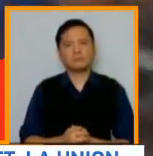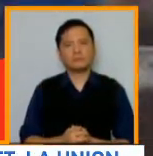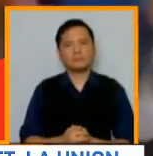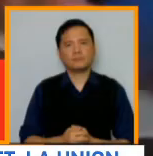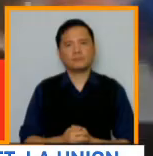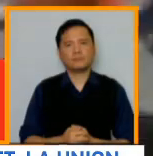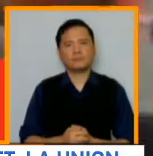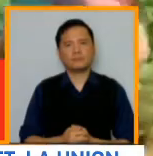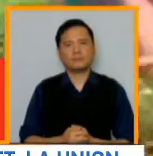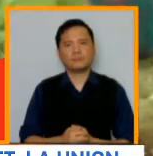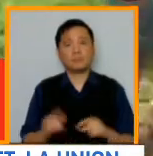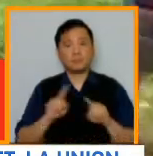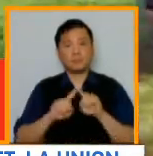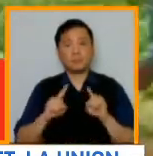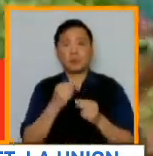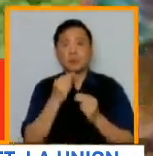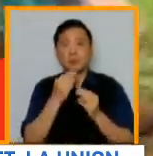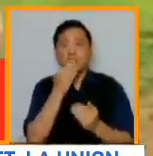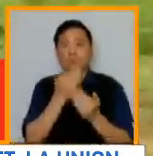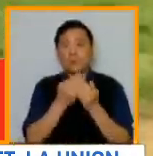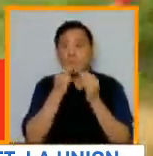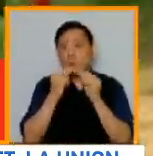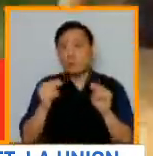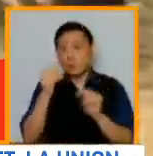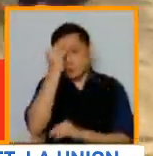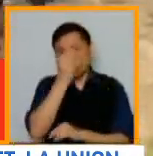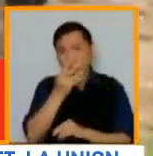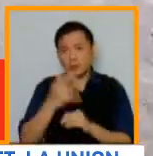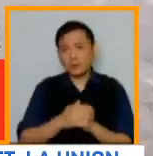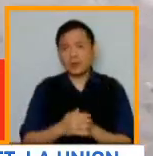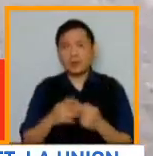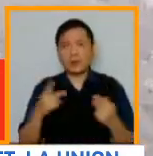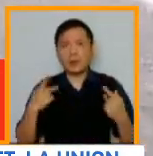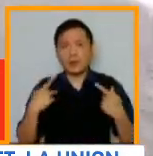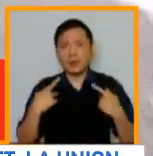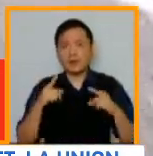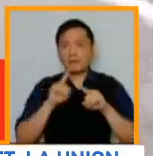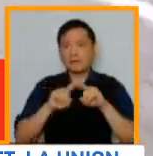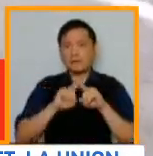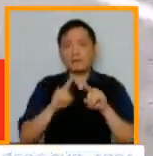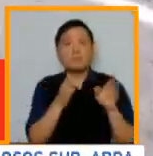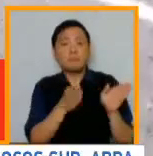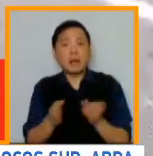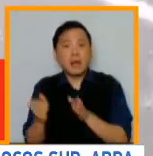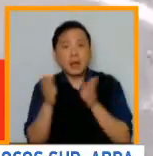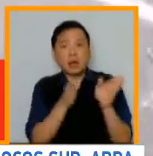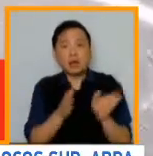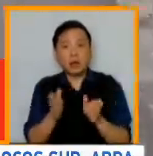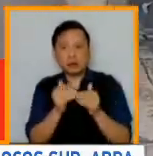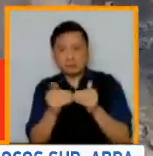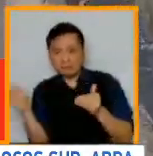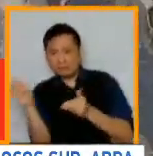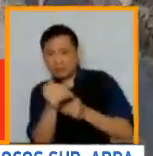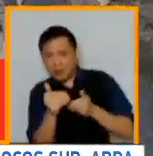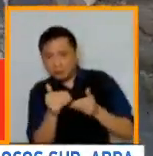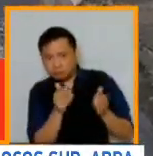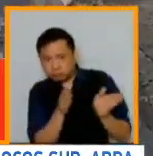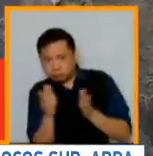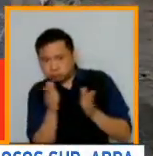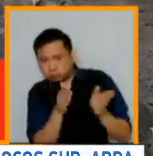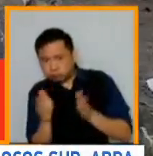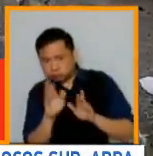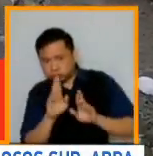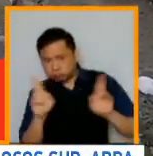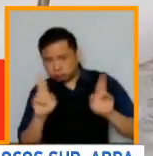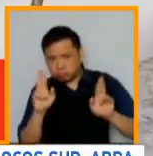ay nakapagsagawa ng maraming preemptive evacuation activities ang ating mga kasamahan sa local government. Nagkaroon po ng